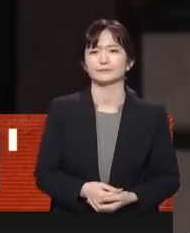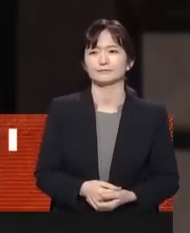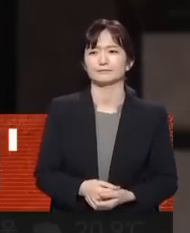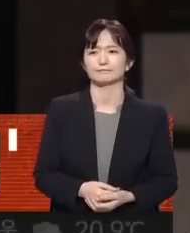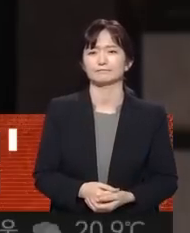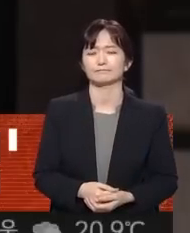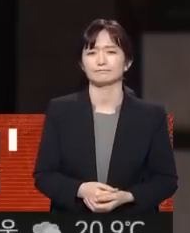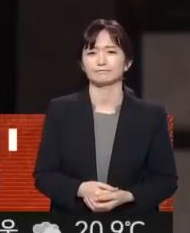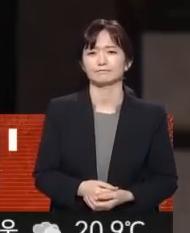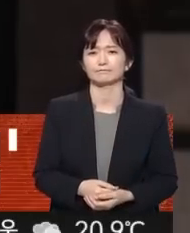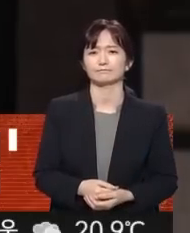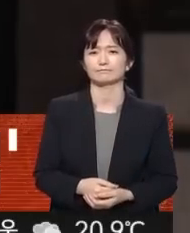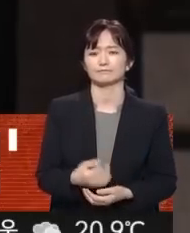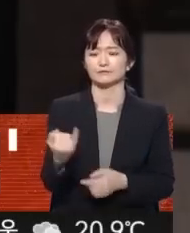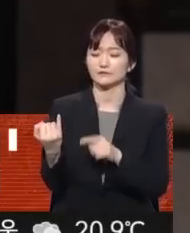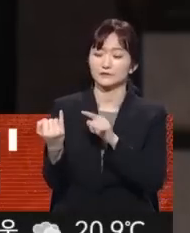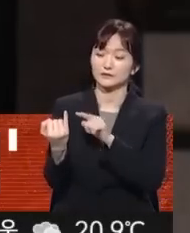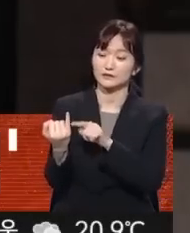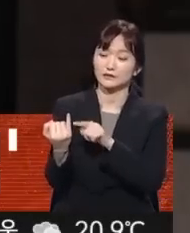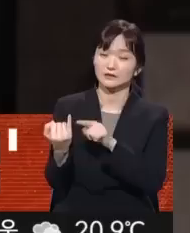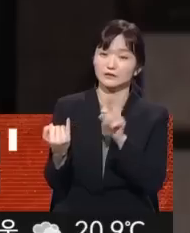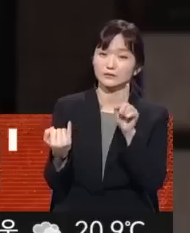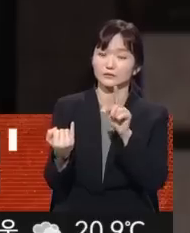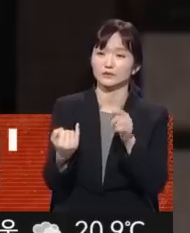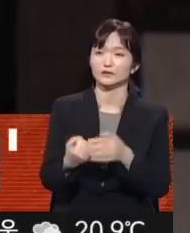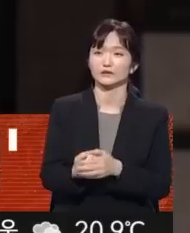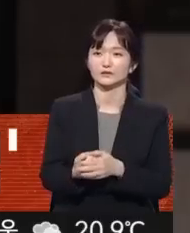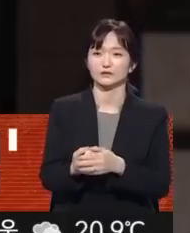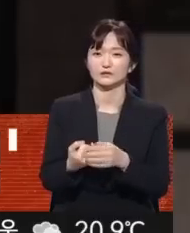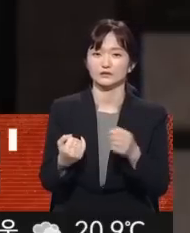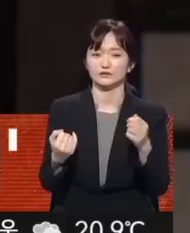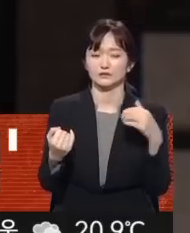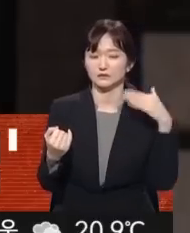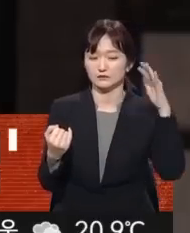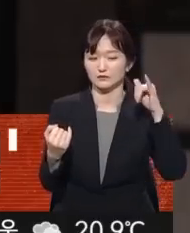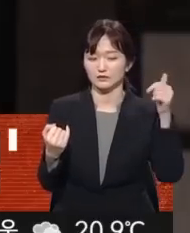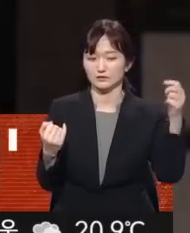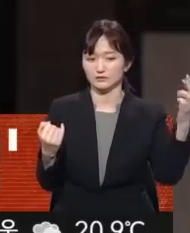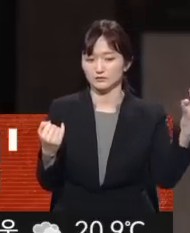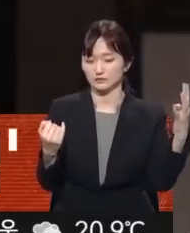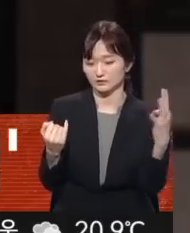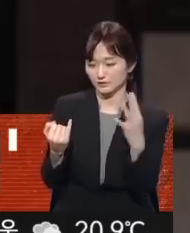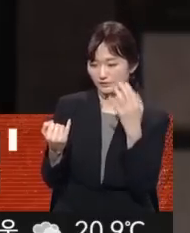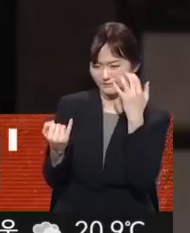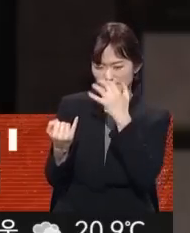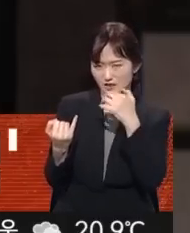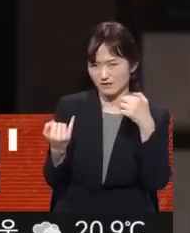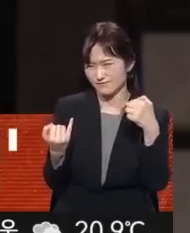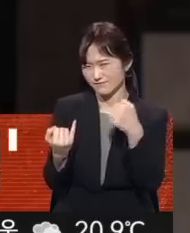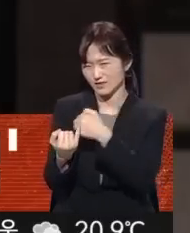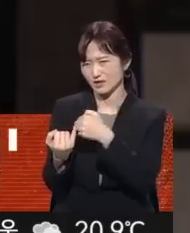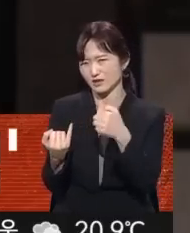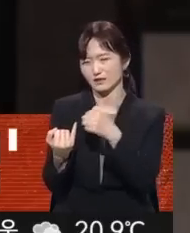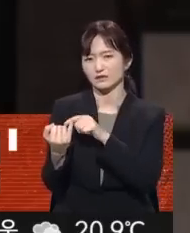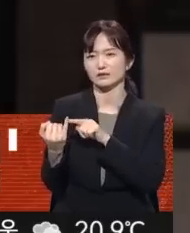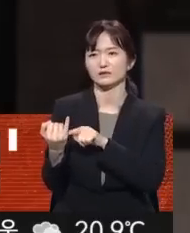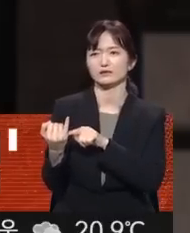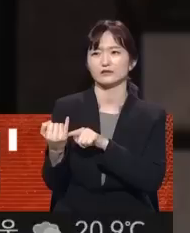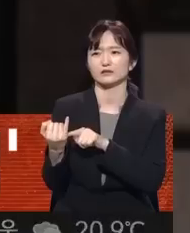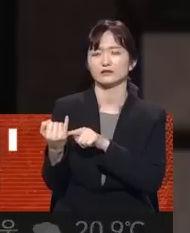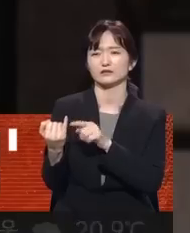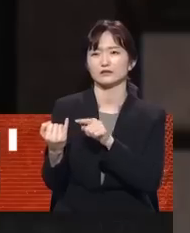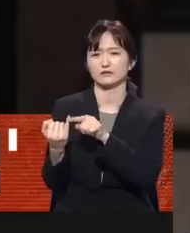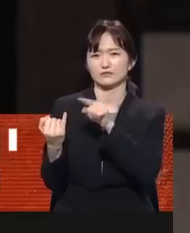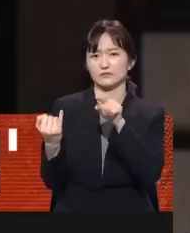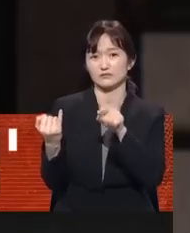한 아이에 대해서 여러 여명의 어떤 그 성인 남성들이 성폭행을 갖다 했는데 나중에이 아이가